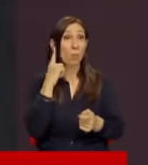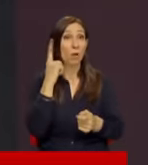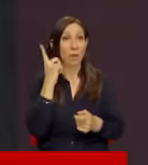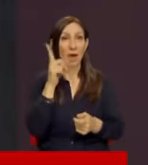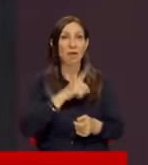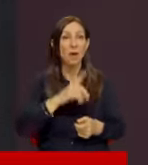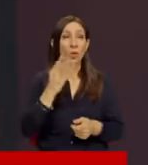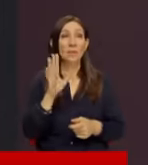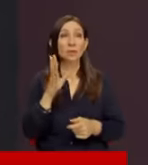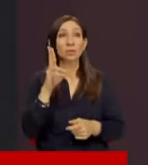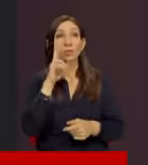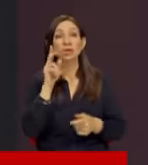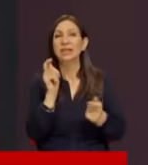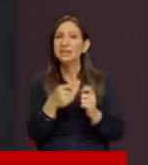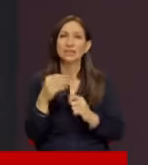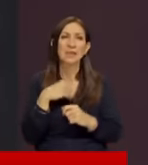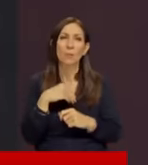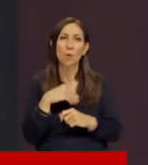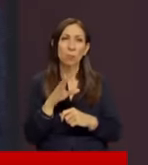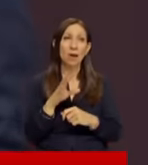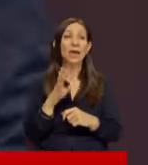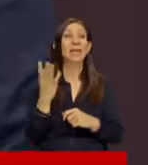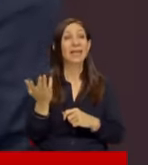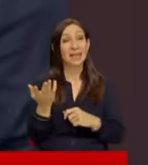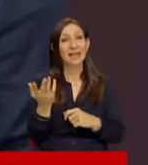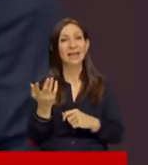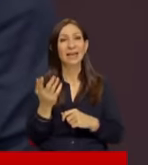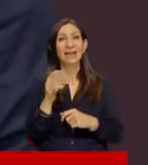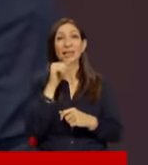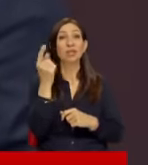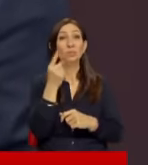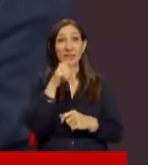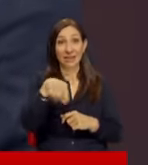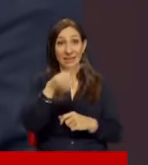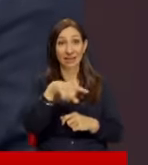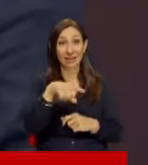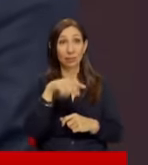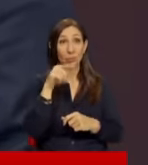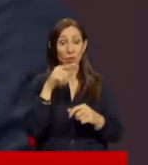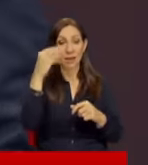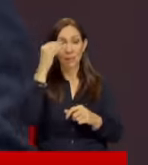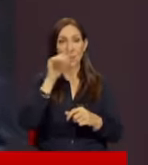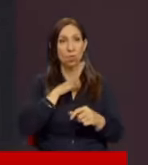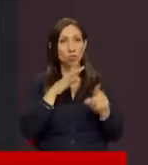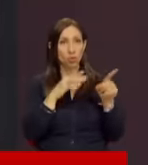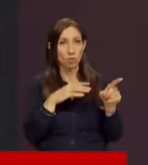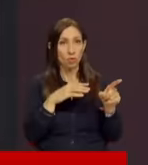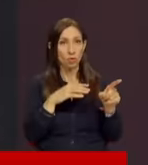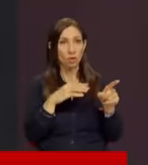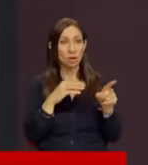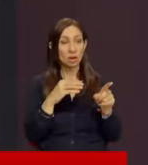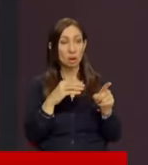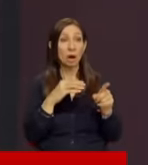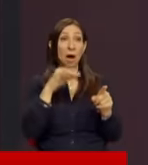bir aday olabilirdi ama sonucun değişeceğini zannetmiyorum. Yani hiçbirinin burada yani İmamoğlu'nun